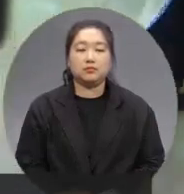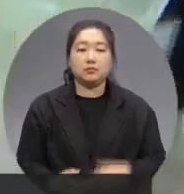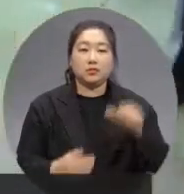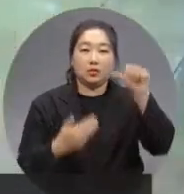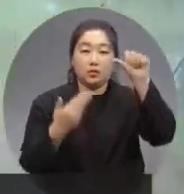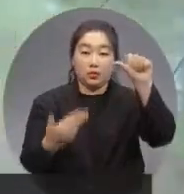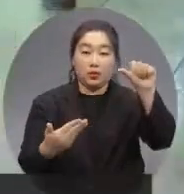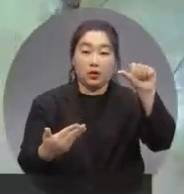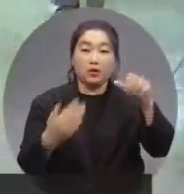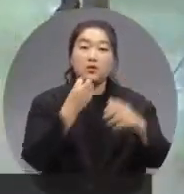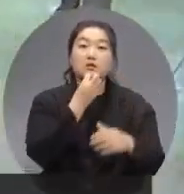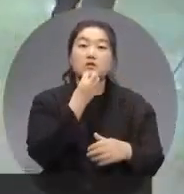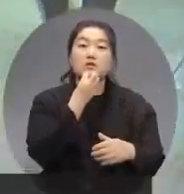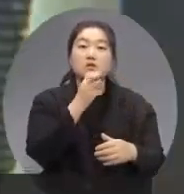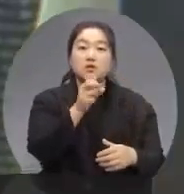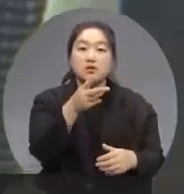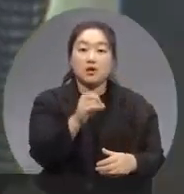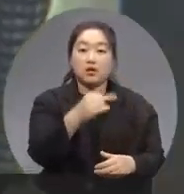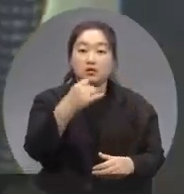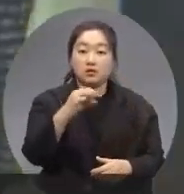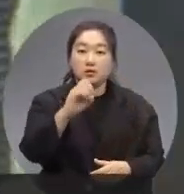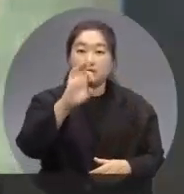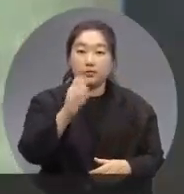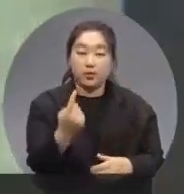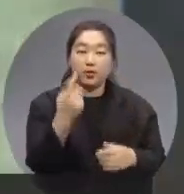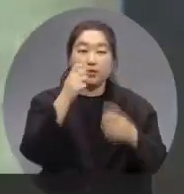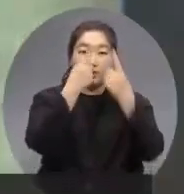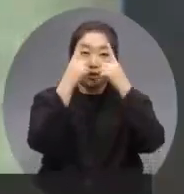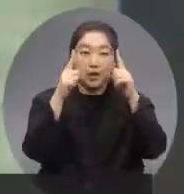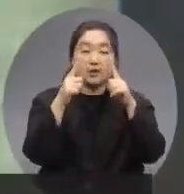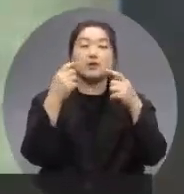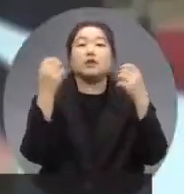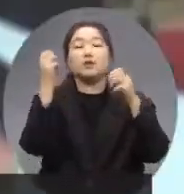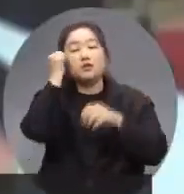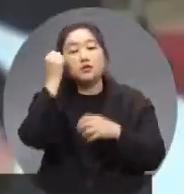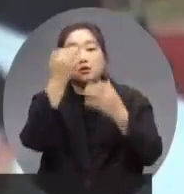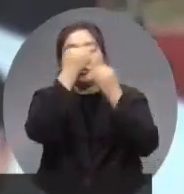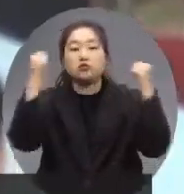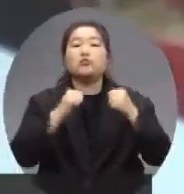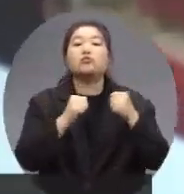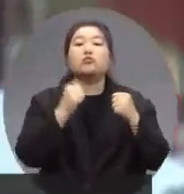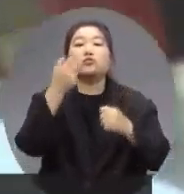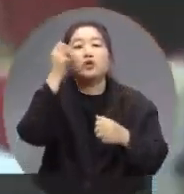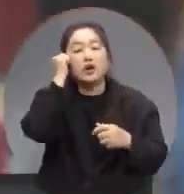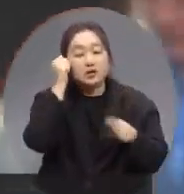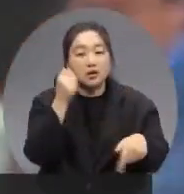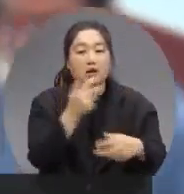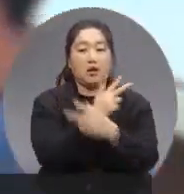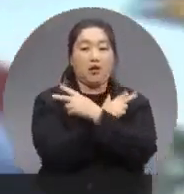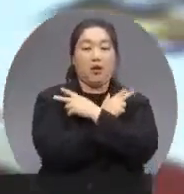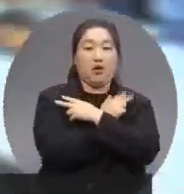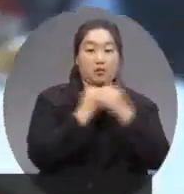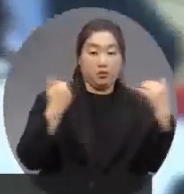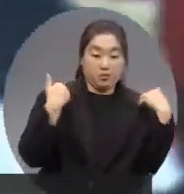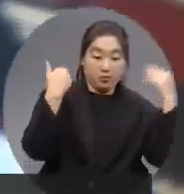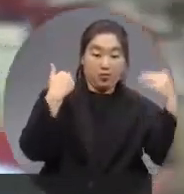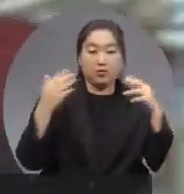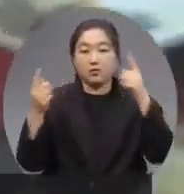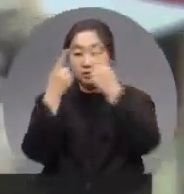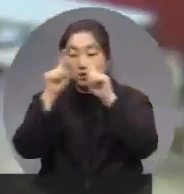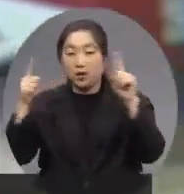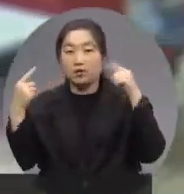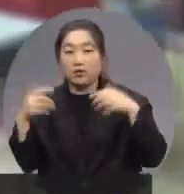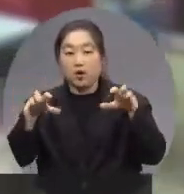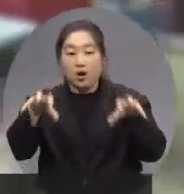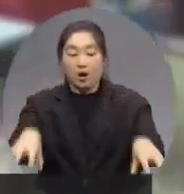지난 9일 서울 영등포구에 있는 대학생 기숙사 충북학사 식당입니다 양복입은 어른들과 대학생들이 한식당에서